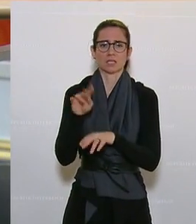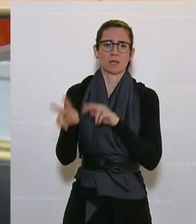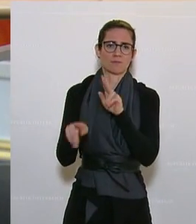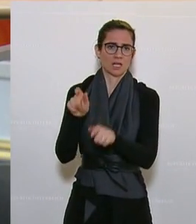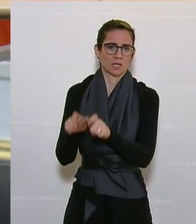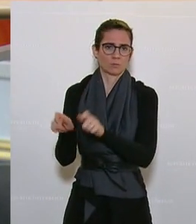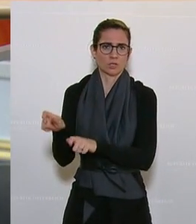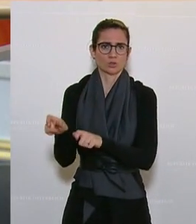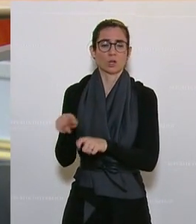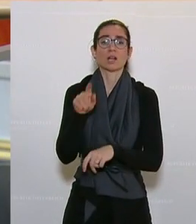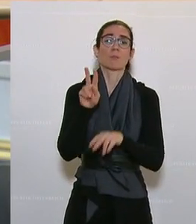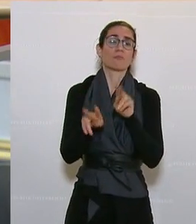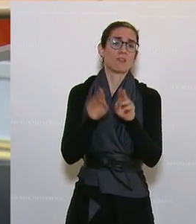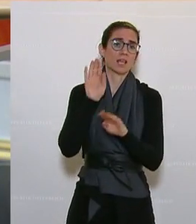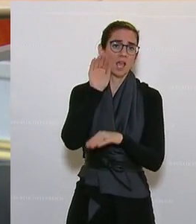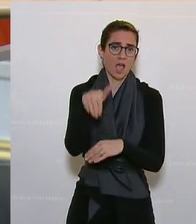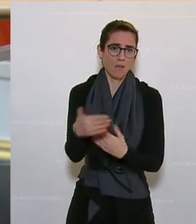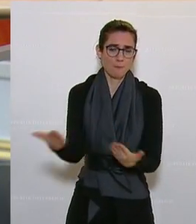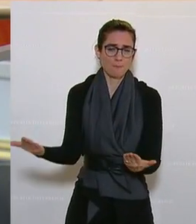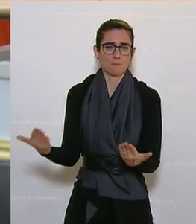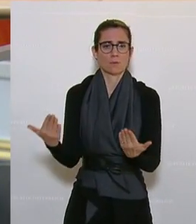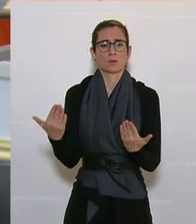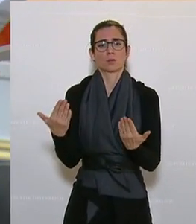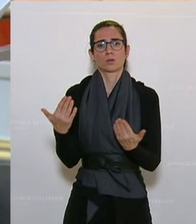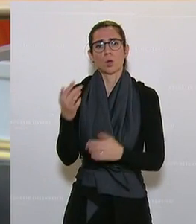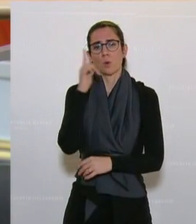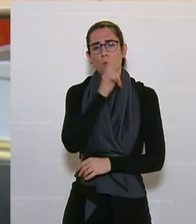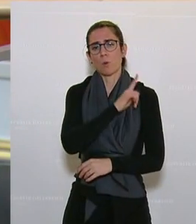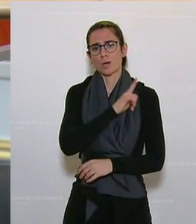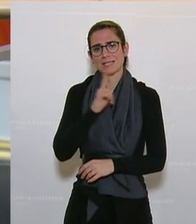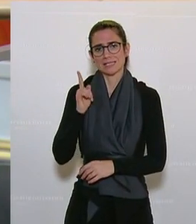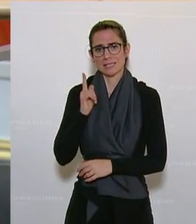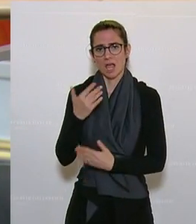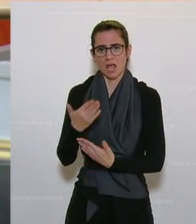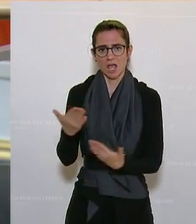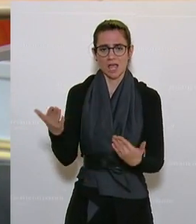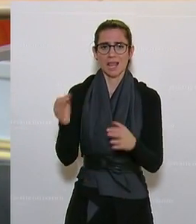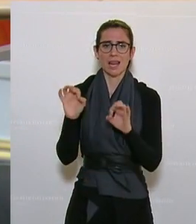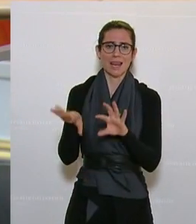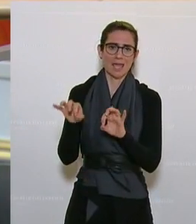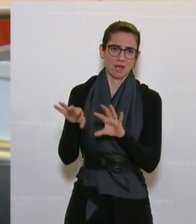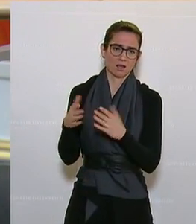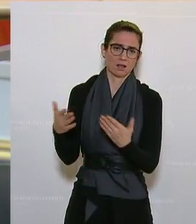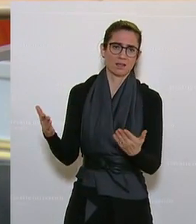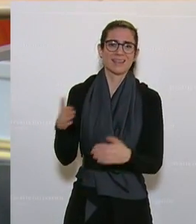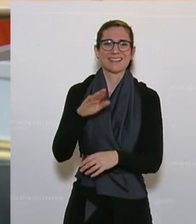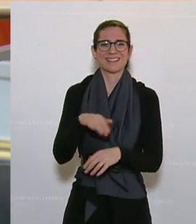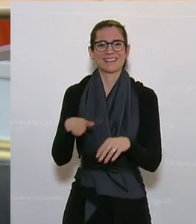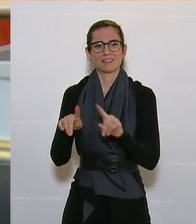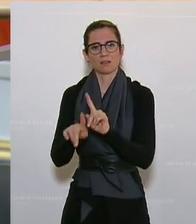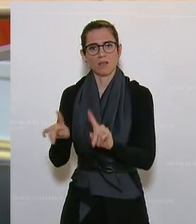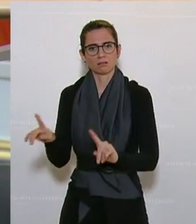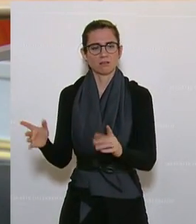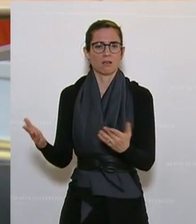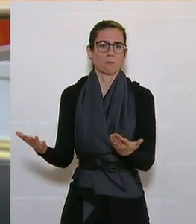Pflegepersonal, in den Pflegeheimen, die Polizistinnen und Polizisten, die Lehrerinnen und Lehrer, die Kindergärtnerinnen